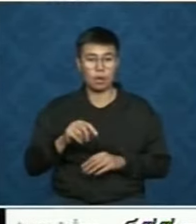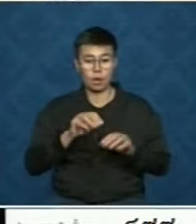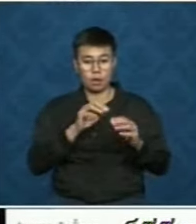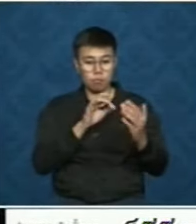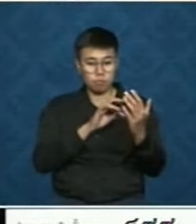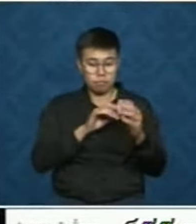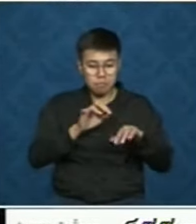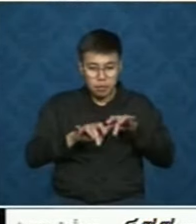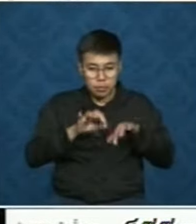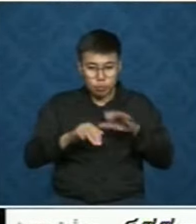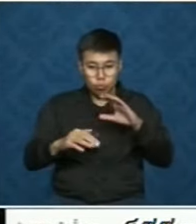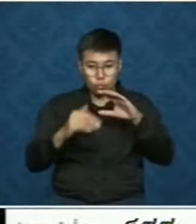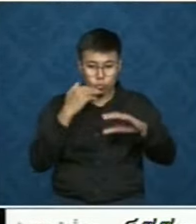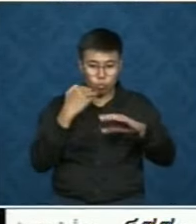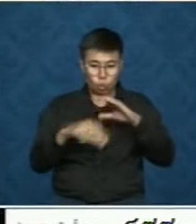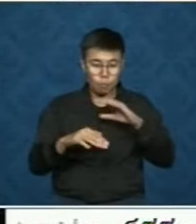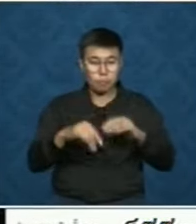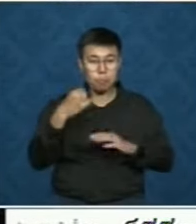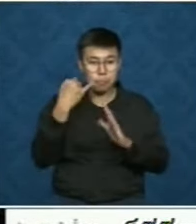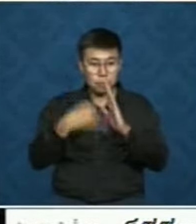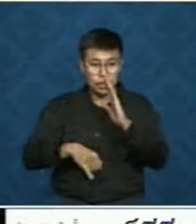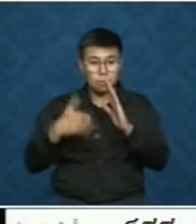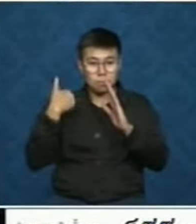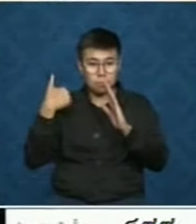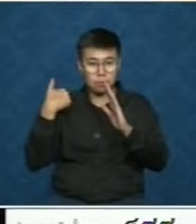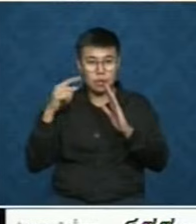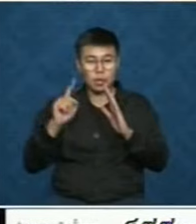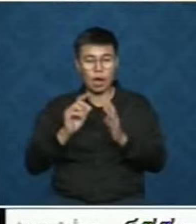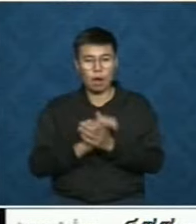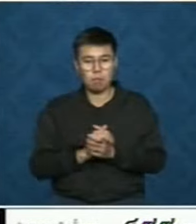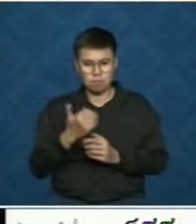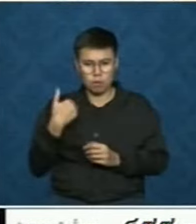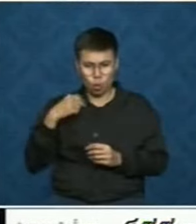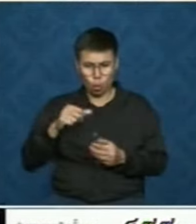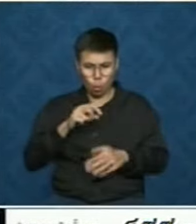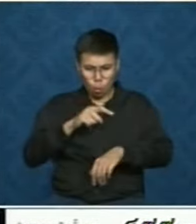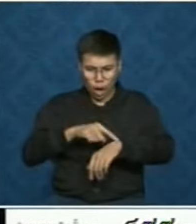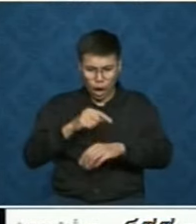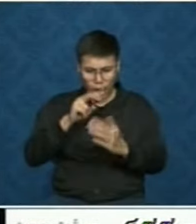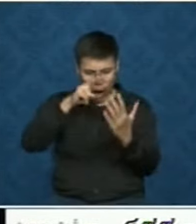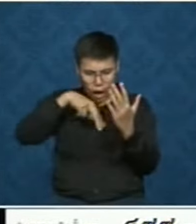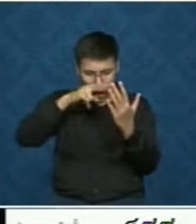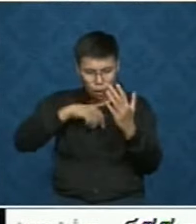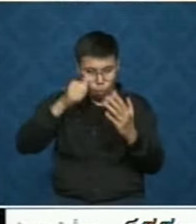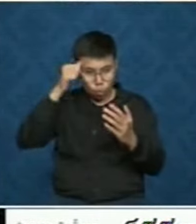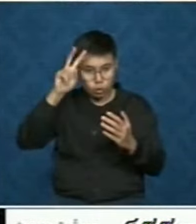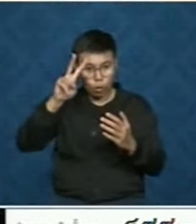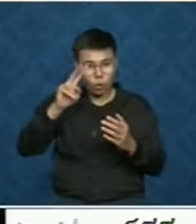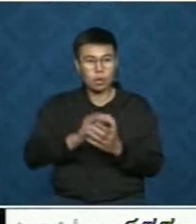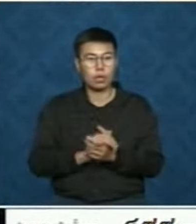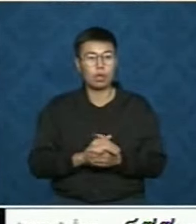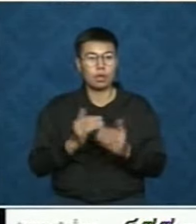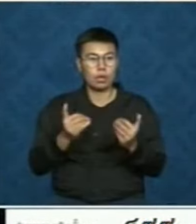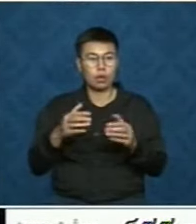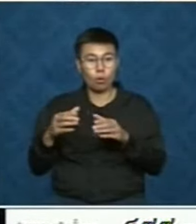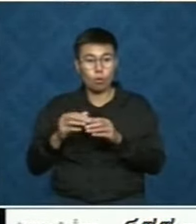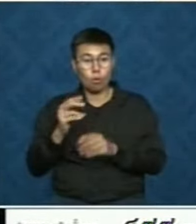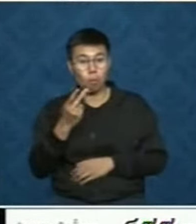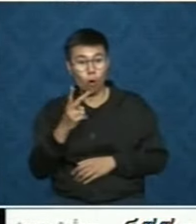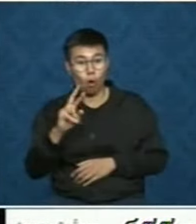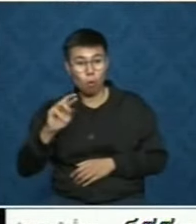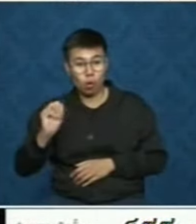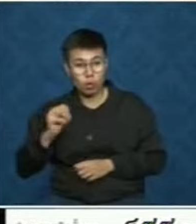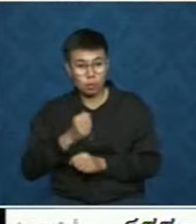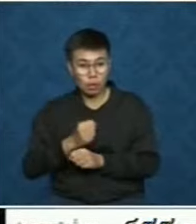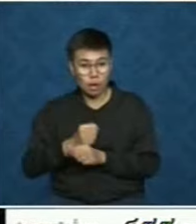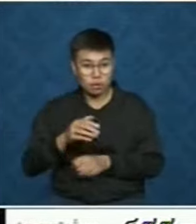ท่านปหานเรามีเวลาอ่านอยู่ 2วันเนี่ยอันนี้ก็ก็เรียกว่าเร็วมากนะครับนี่เรียกว่าครมช้าหรือเปล่าครับ